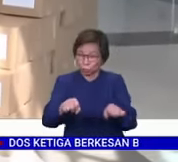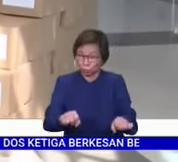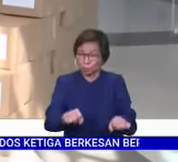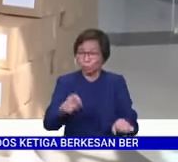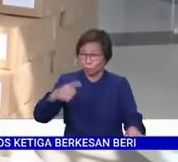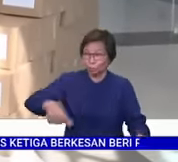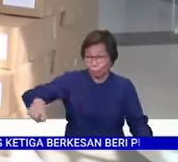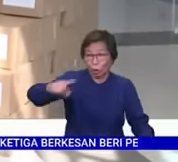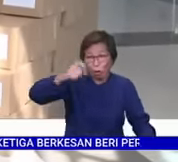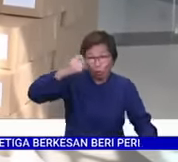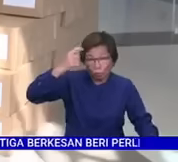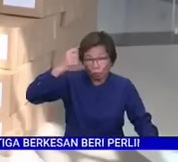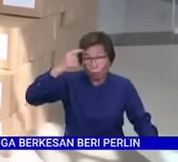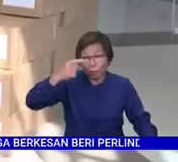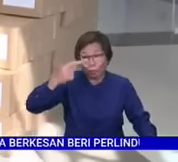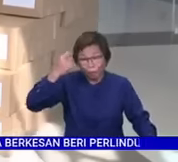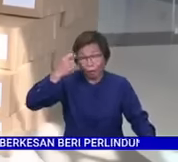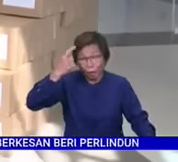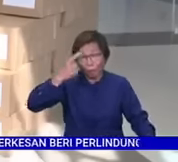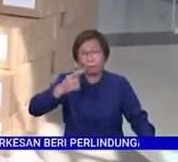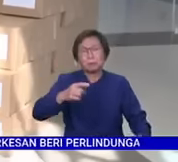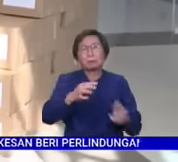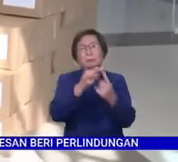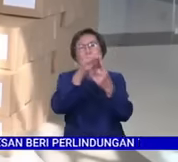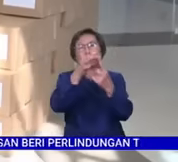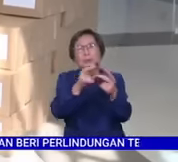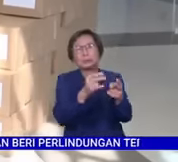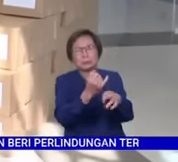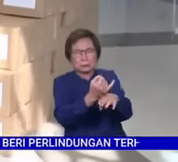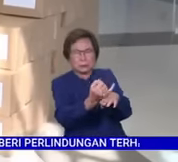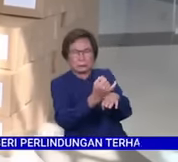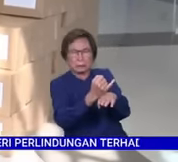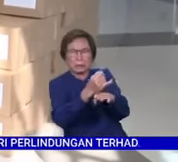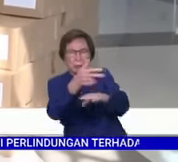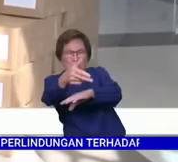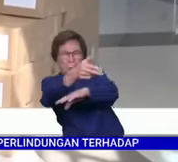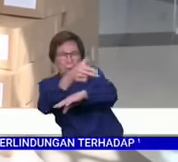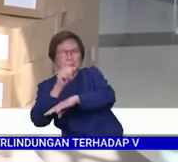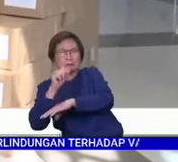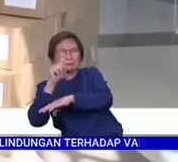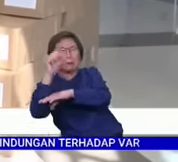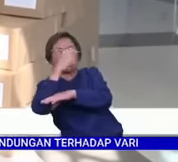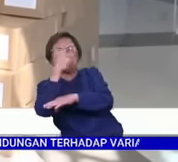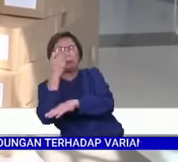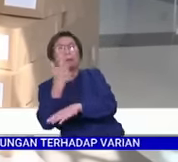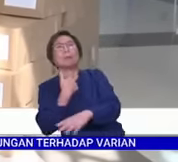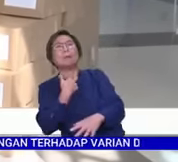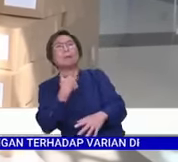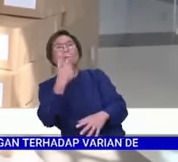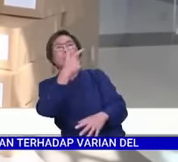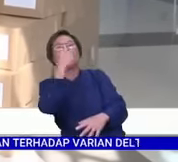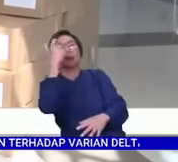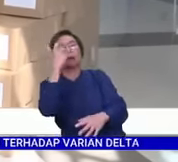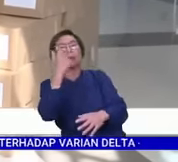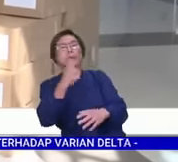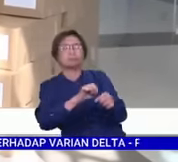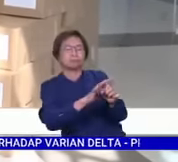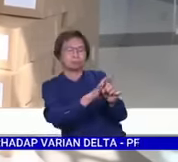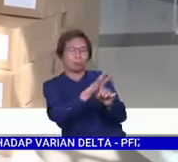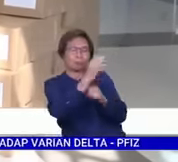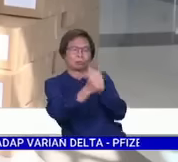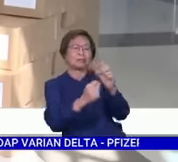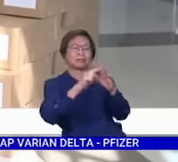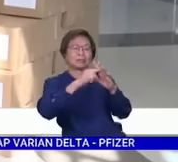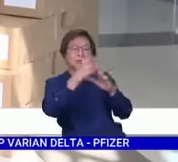saudara memahami keadaan mereka khususnya penggiat industri kreatif di Sabah yang terkesan akibat pendek mycophyta 19